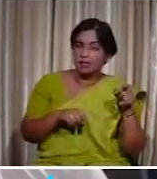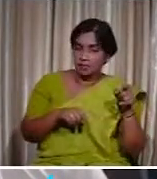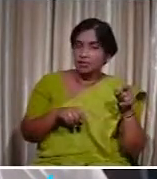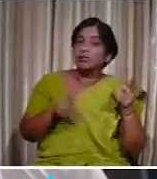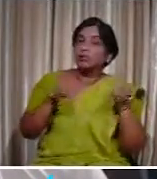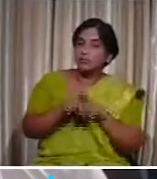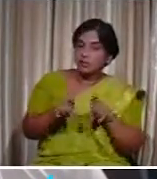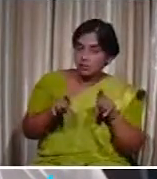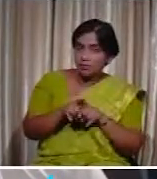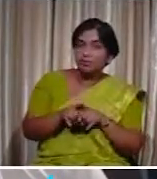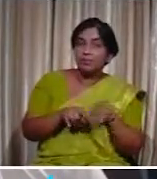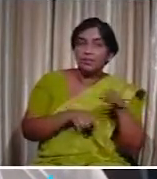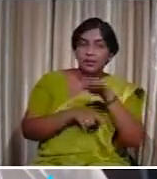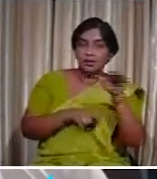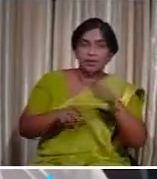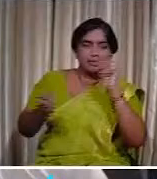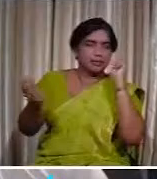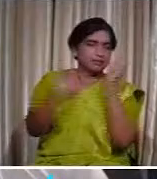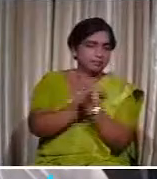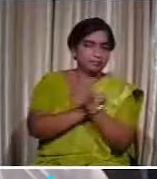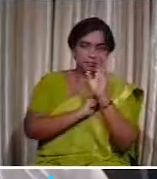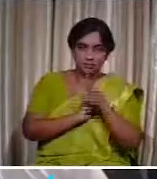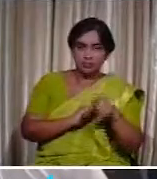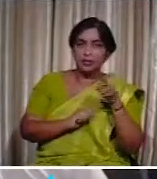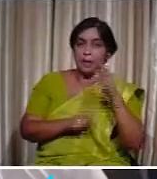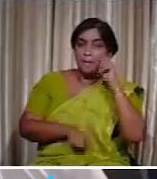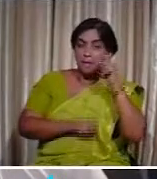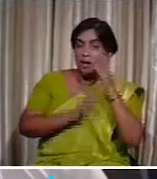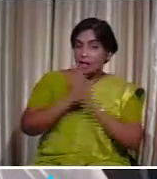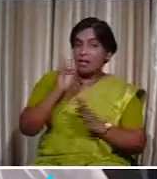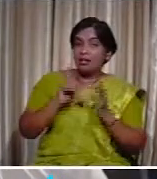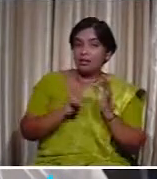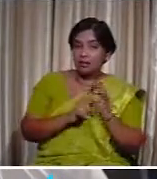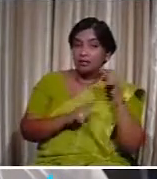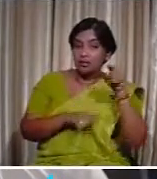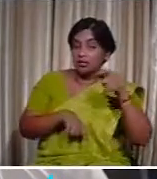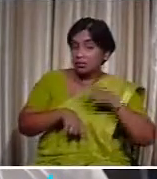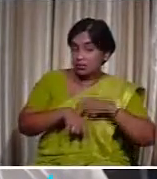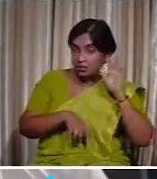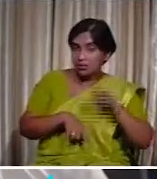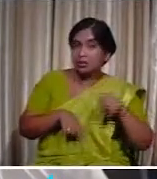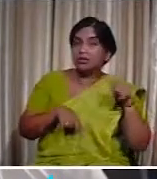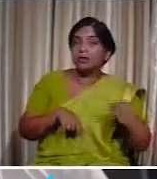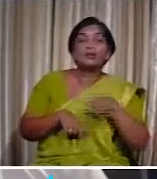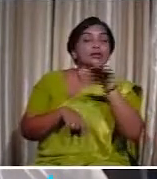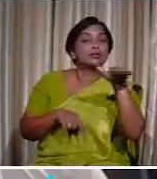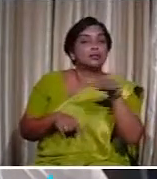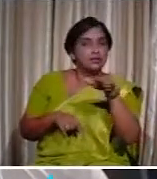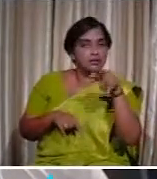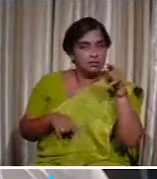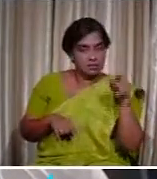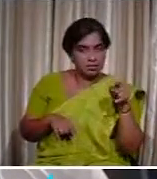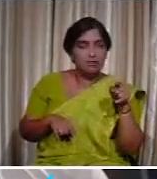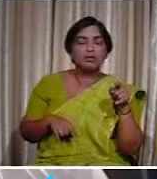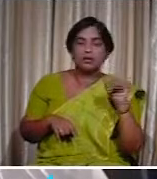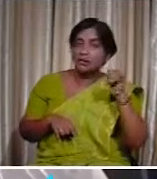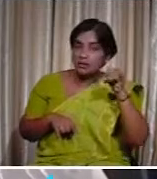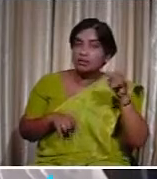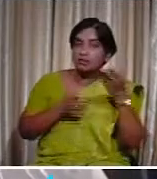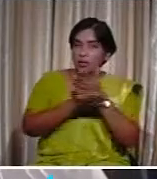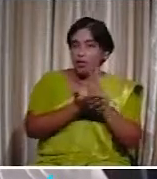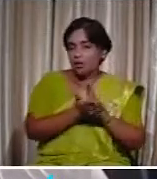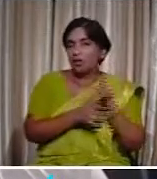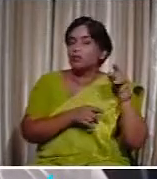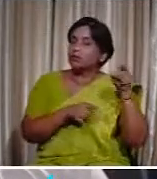ඒ තරමට මේ සමාජය විකෘති කරලා තියෙන මහජන නියෝජිතයට තියෙන තැන මේ සමාජයේ සමහර කොටස්